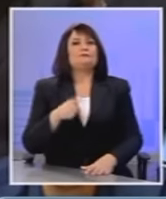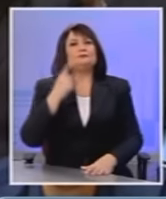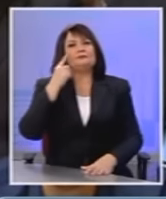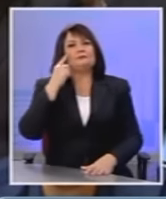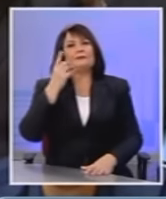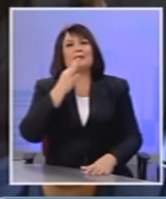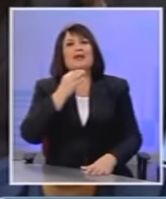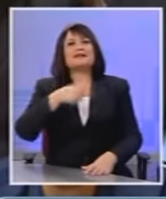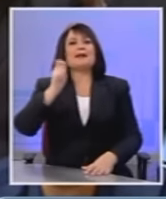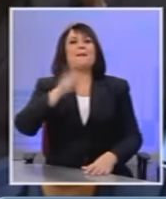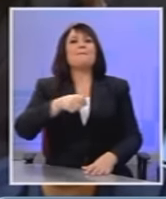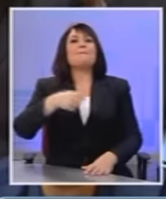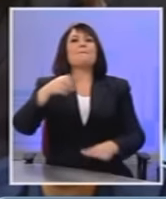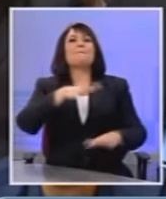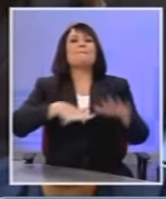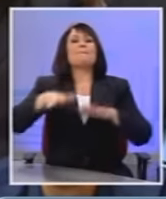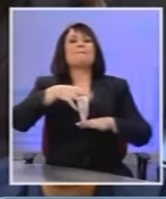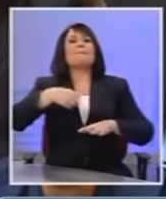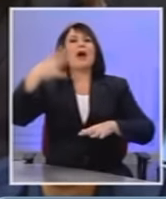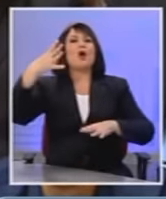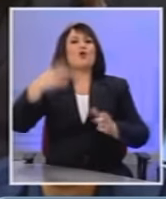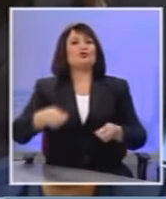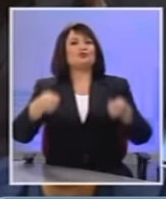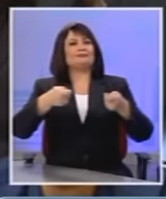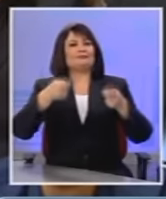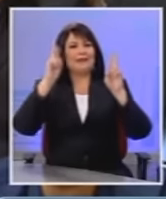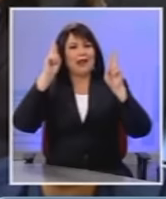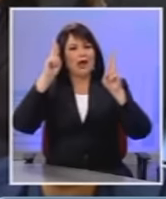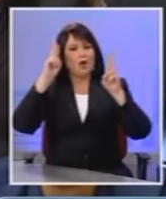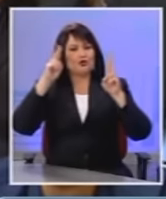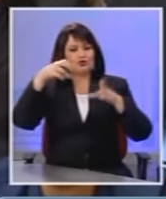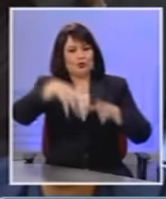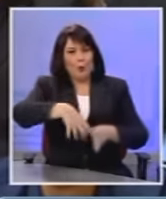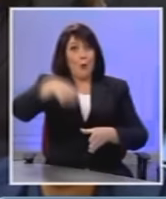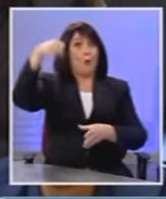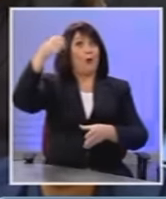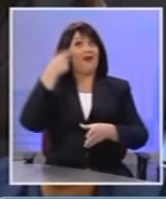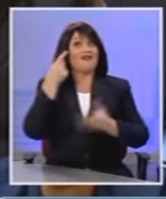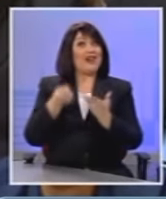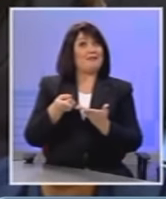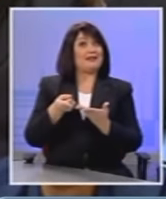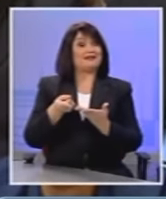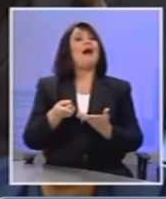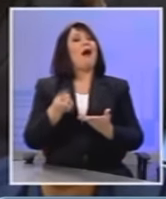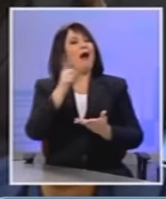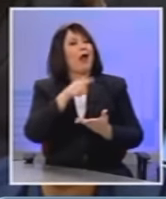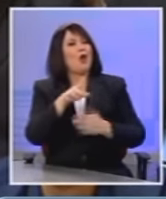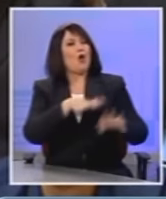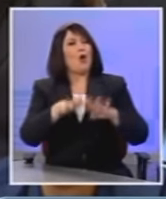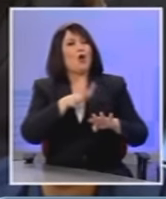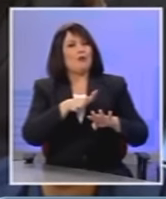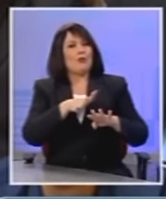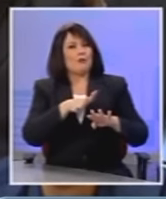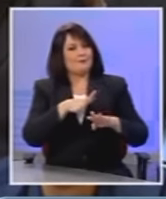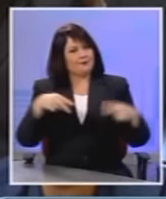από το καπέλο ως άνταχη δακτυλουργή και λέτε ότι θα υπάρξει ελάφρυνση του χρέους. Το είπε ο ίδιος ο